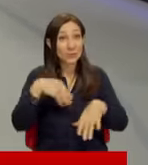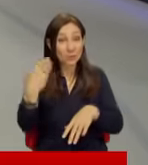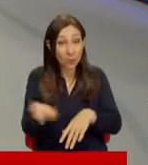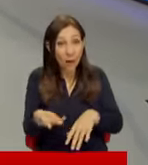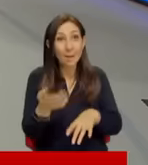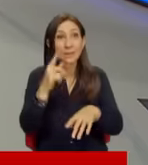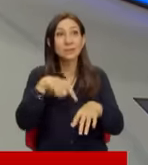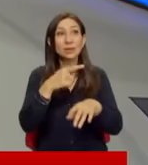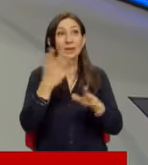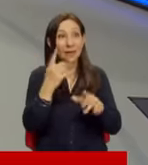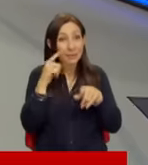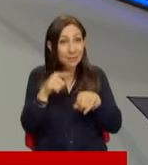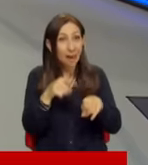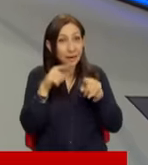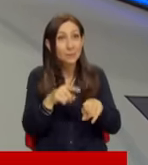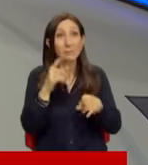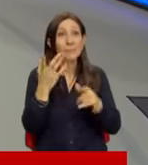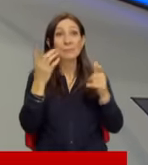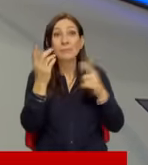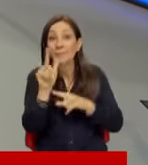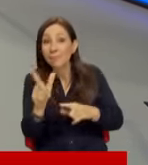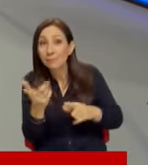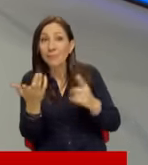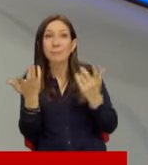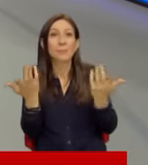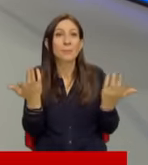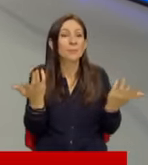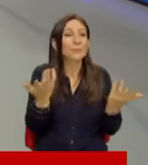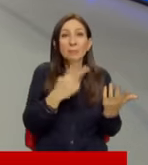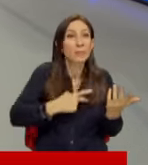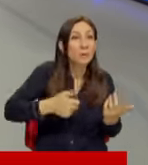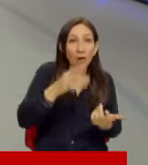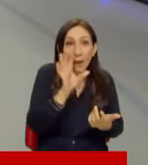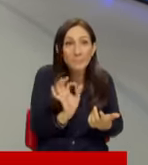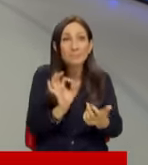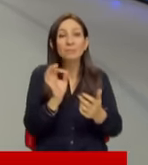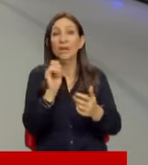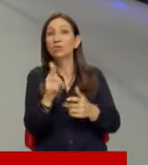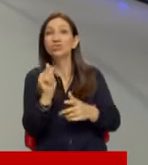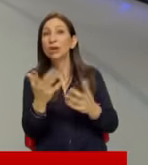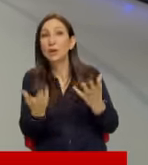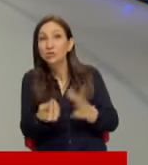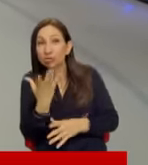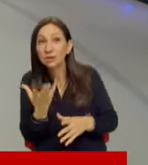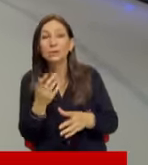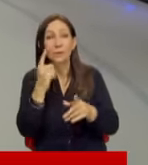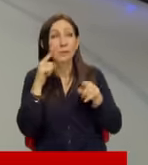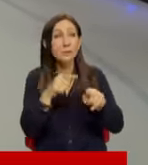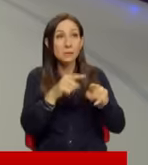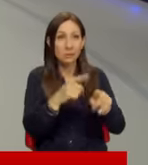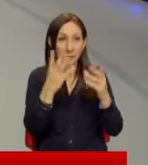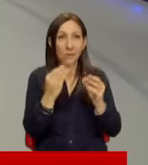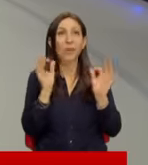sonra bir süre daha takip ediyor. Hangi evet. Şehirde, hangi işte belediye başkanı nasıl bir sonuç ortaya çıktı diye. Onun takibi de